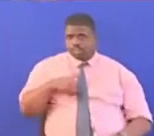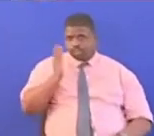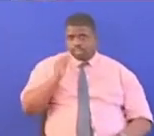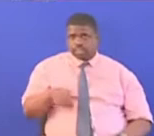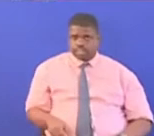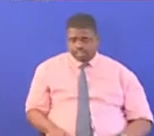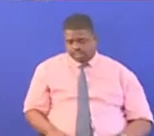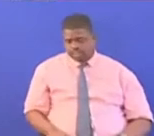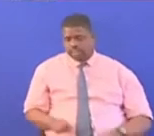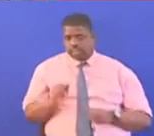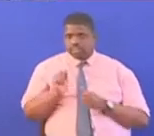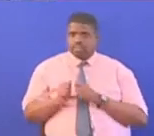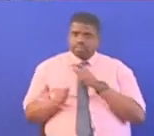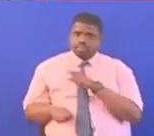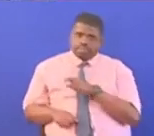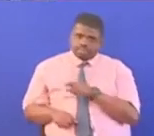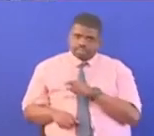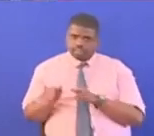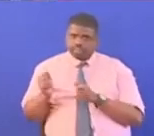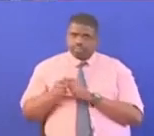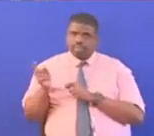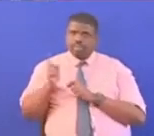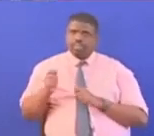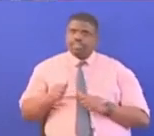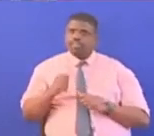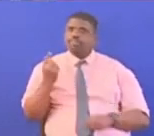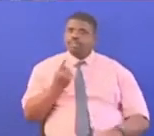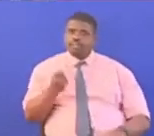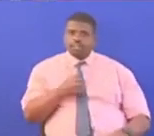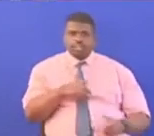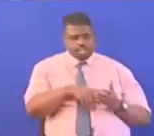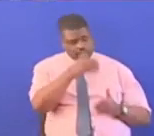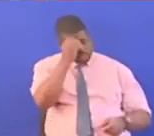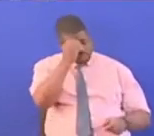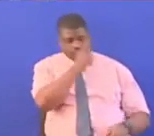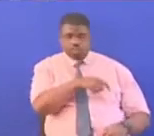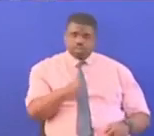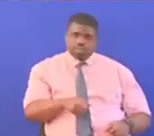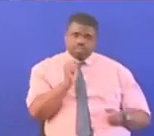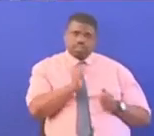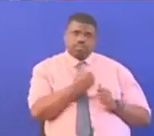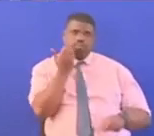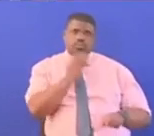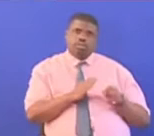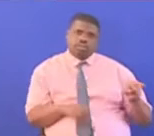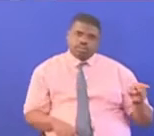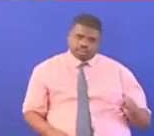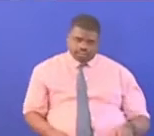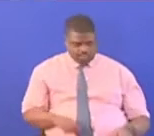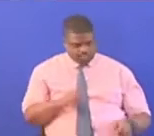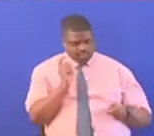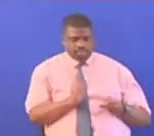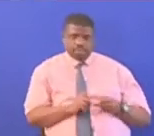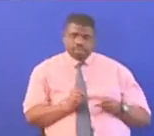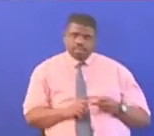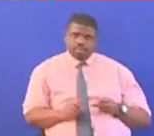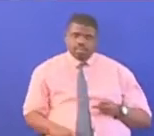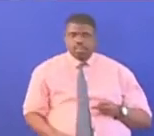si kwenye jambo hili, sio kwa mambo maliasili peke yake, lakini elimu kwa wananchi wetu ni jambo muhimu sana. Lakini jambo la pili